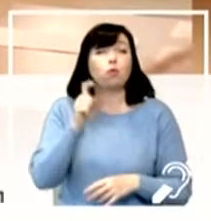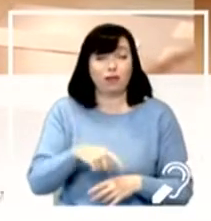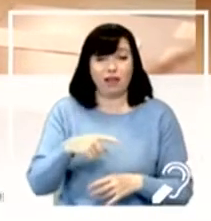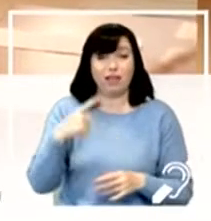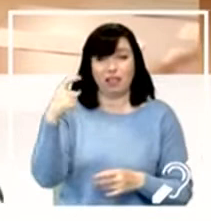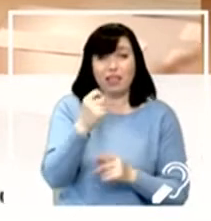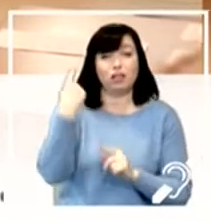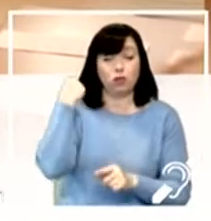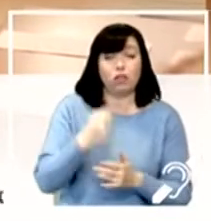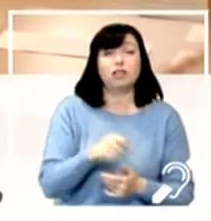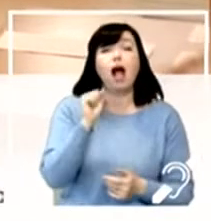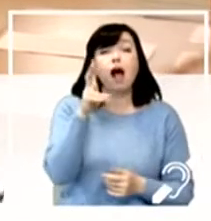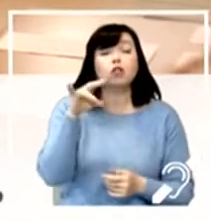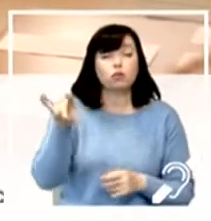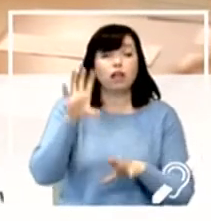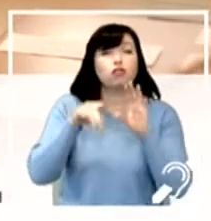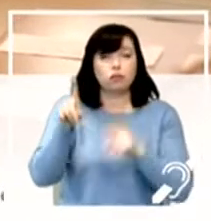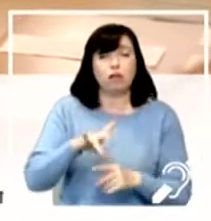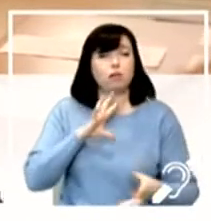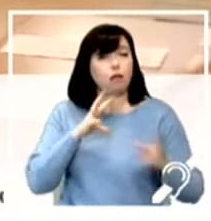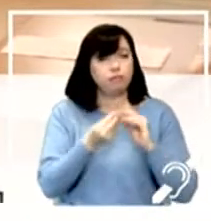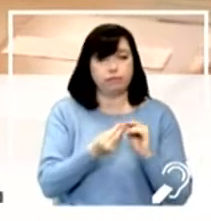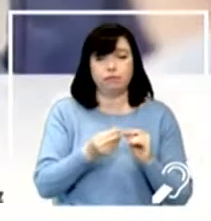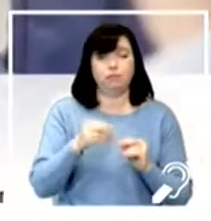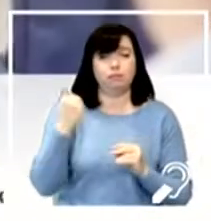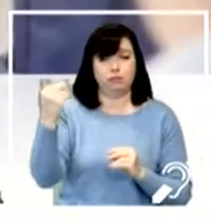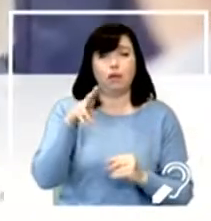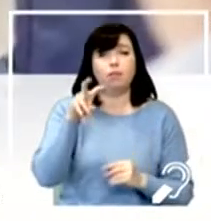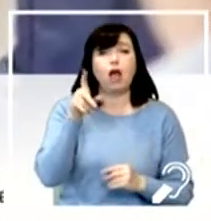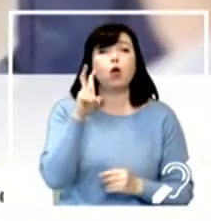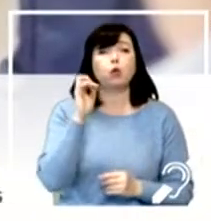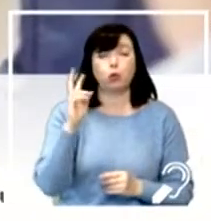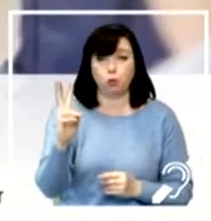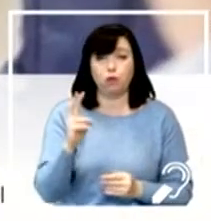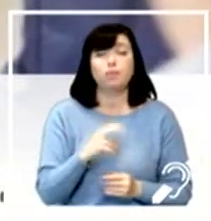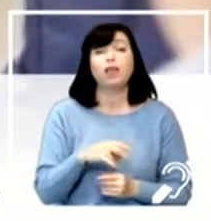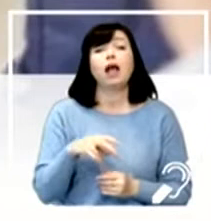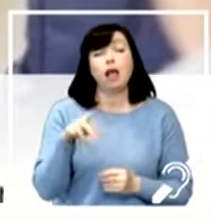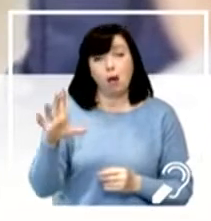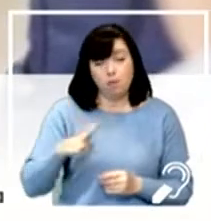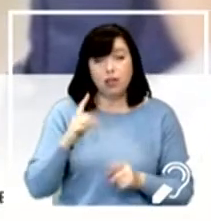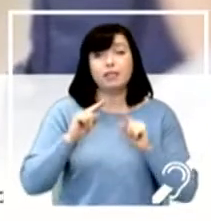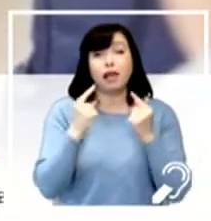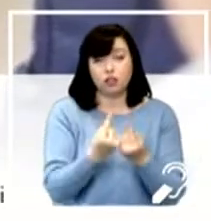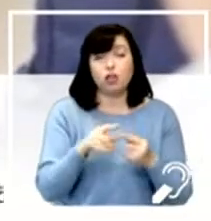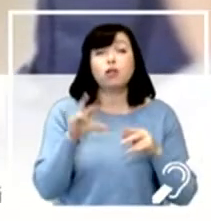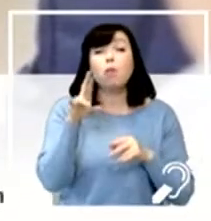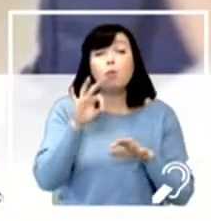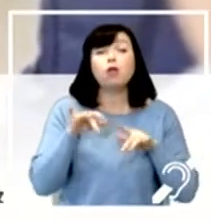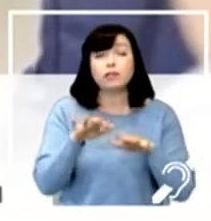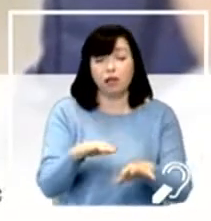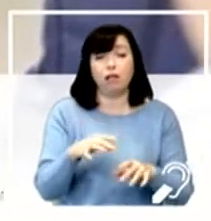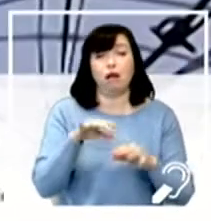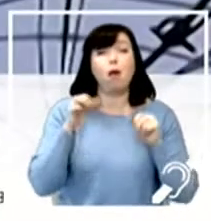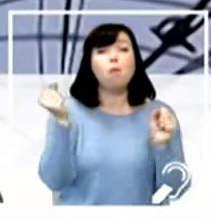Vladimir Andronachi, considerat unul dintre apropiații controversatului om de afaceri Vladimir Plahotniuc, a fost reținut în dosarul frauda